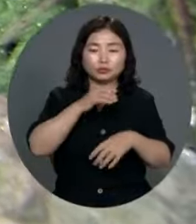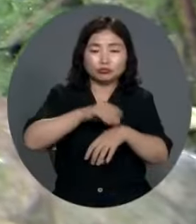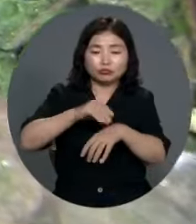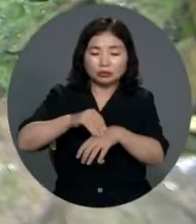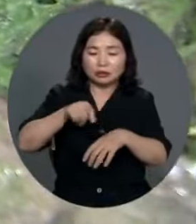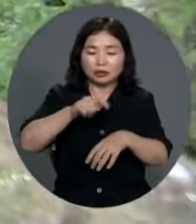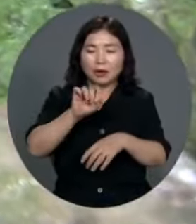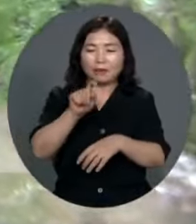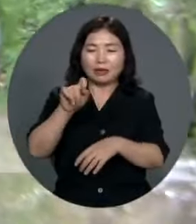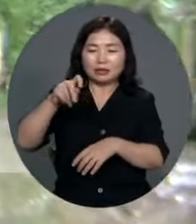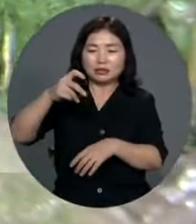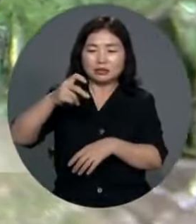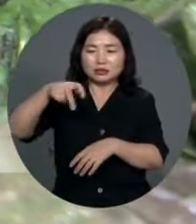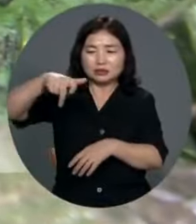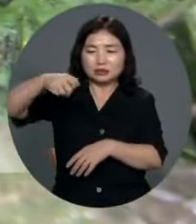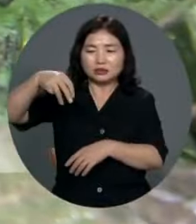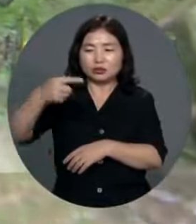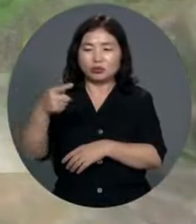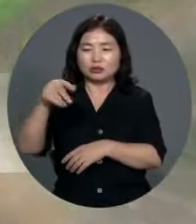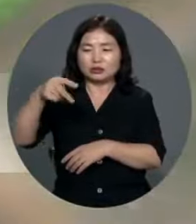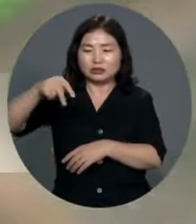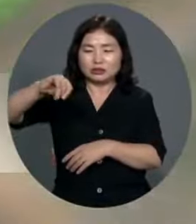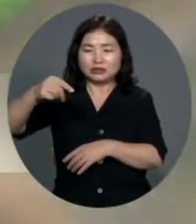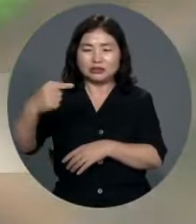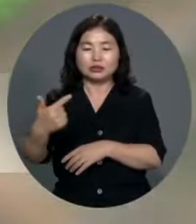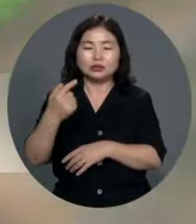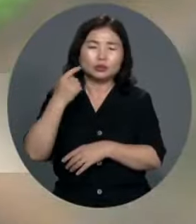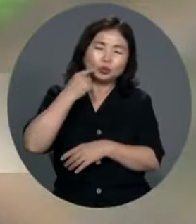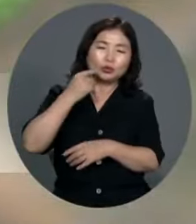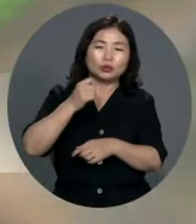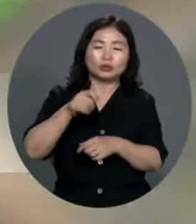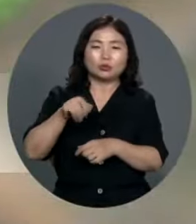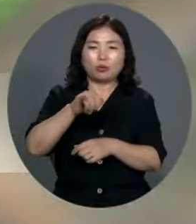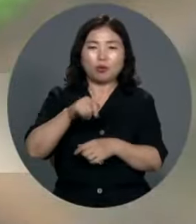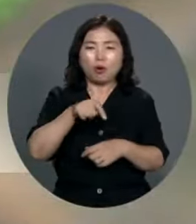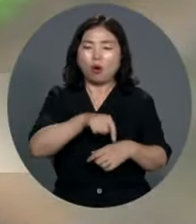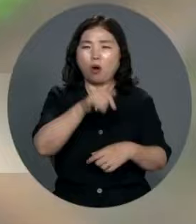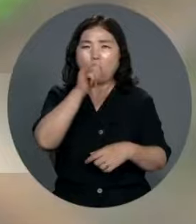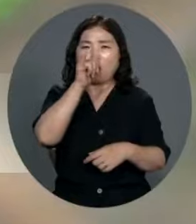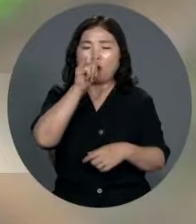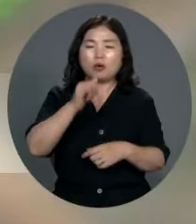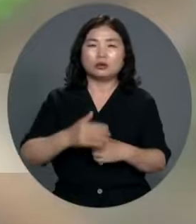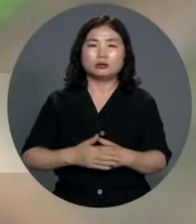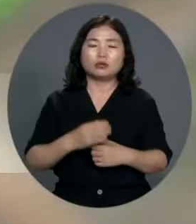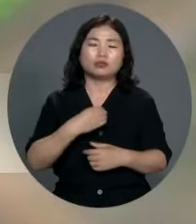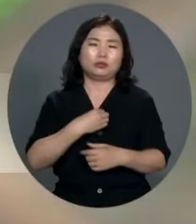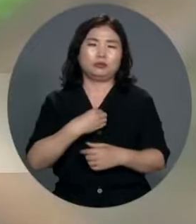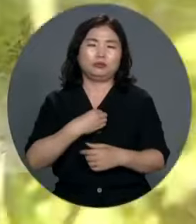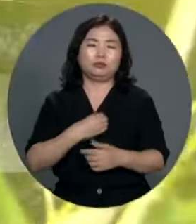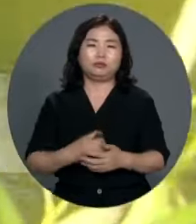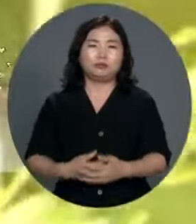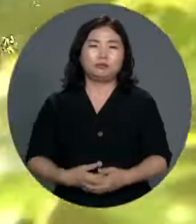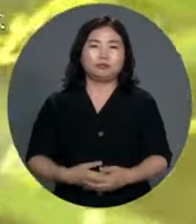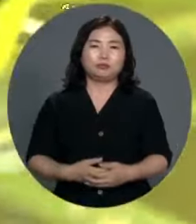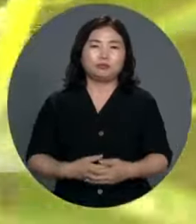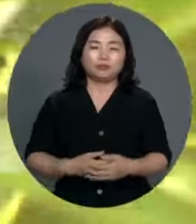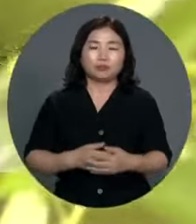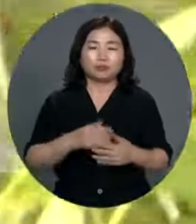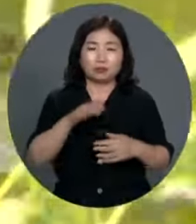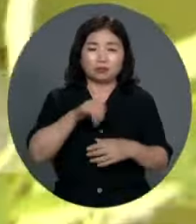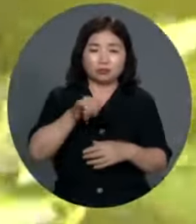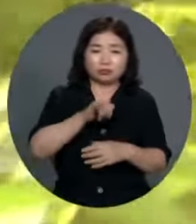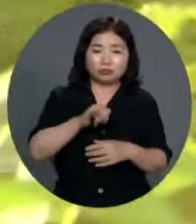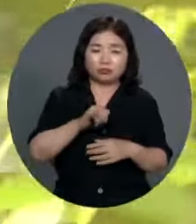물질에는 마이크로 시스템과 같은 독소를 내뿜는 유해 남세균이 들어있을 가능성이 매우 높아 위험합니다. 남세균